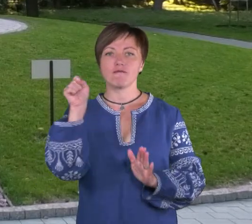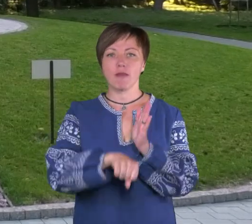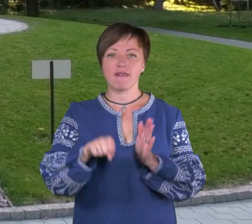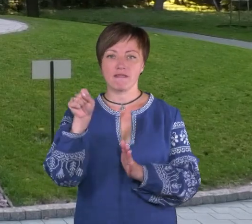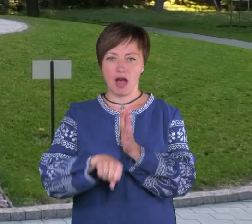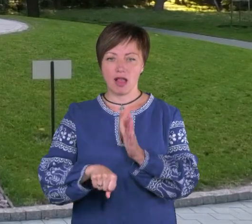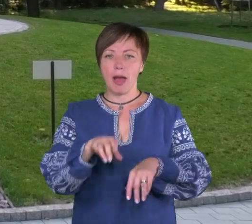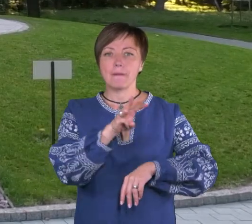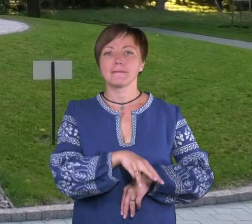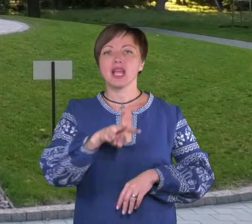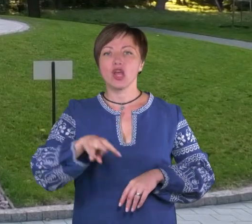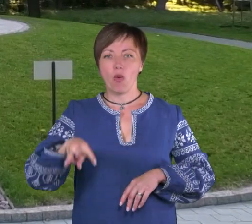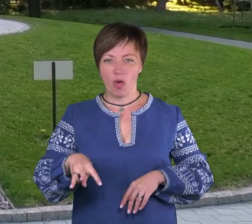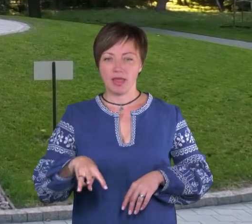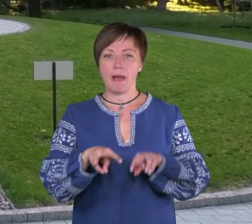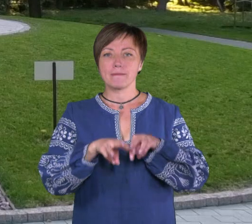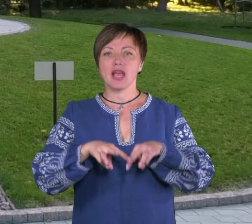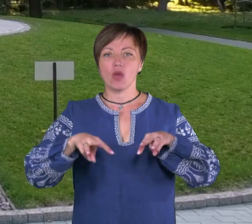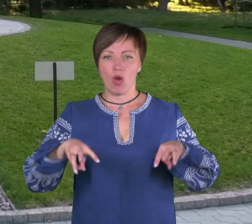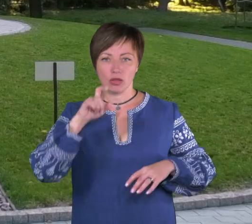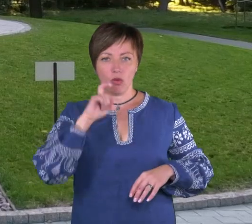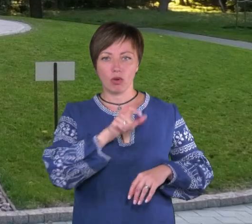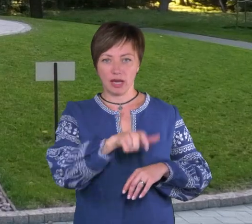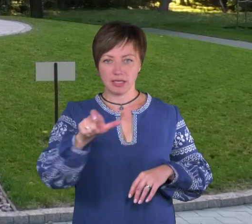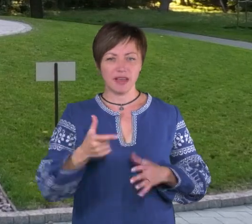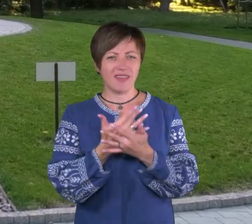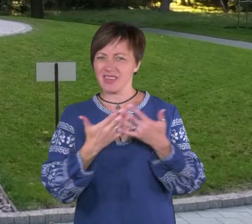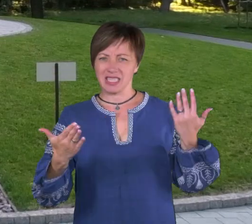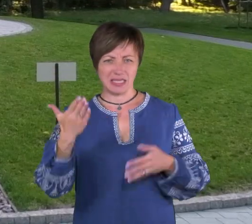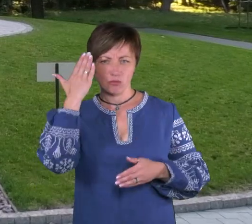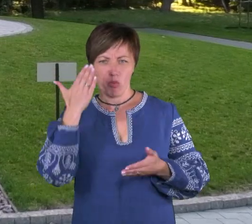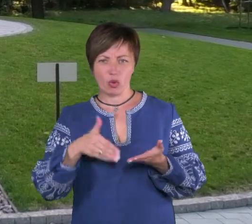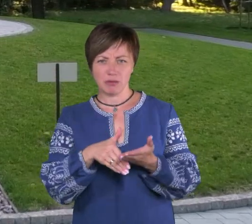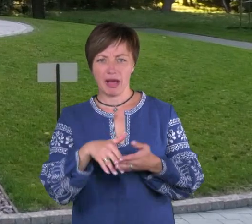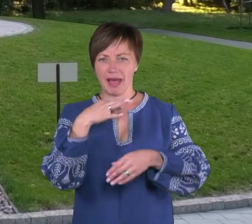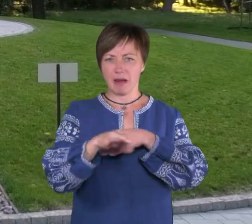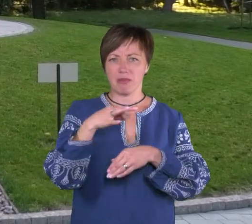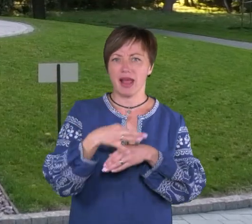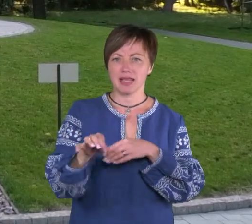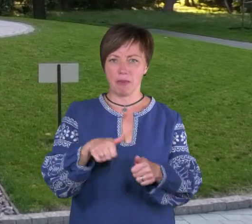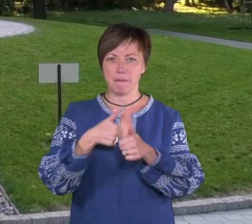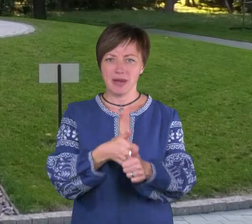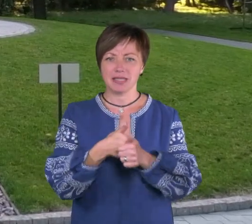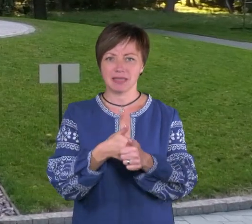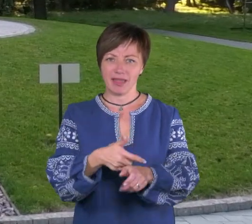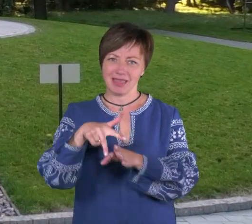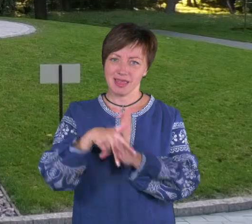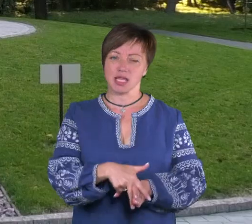вбивали мільйони і мільйони українців. В різний спосіб. Репресіями, переслідуваннями,